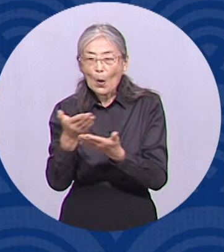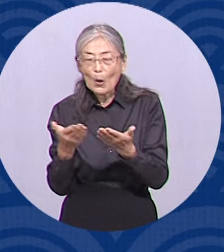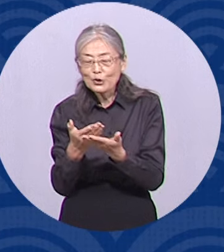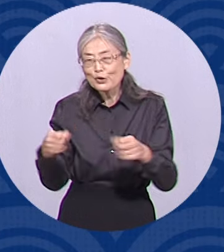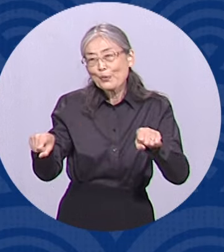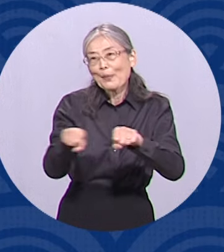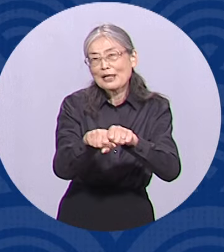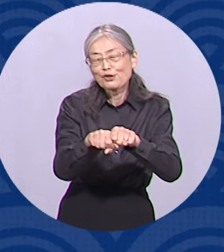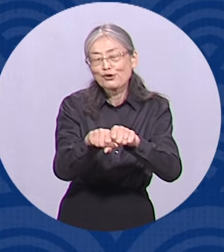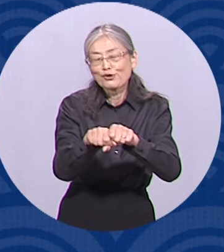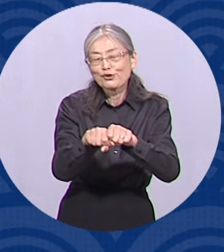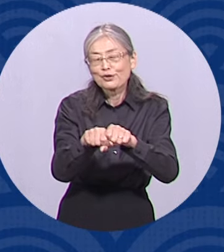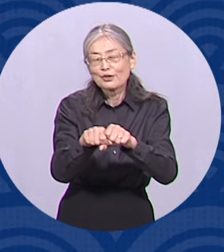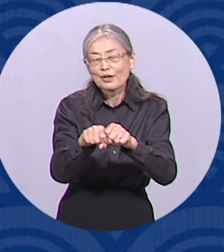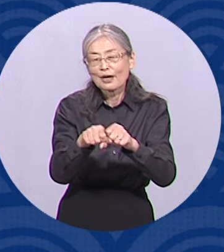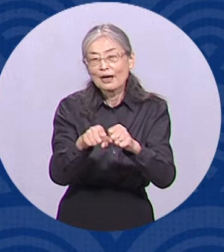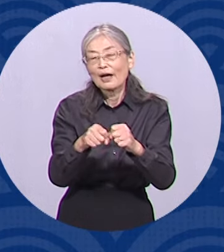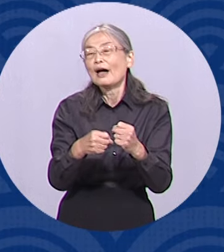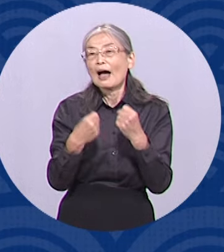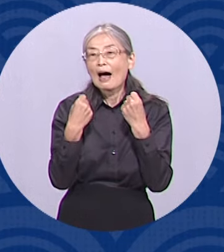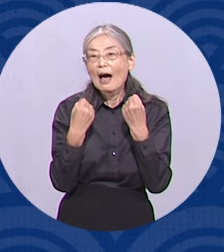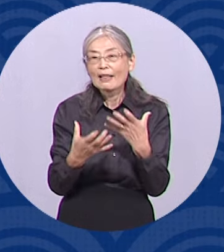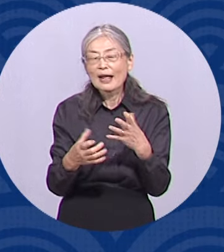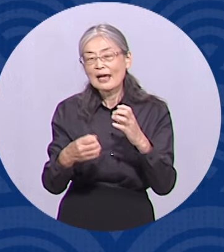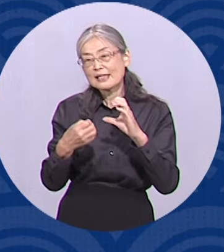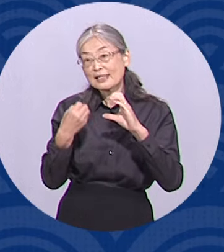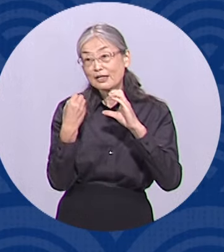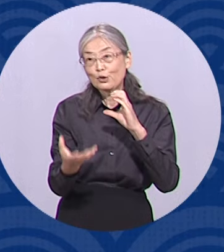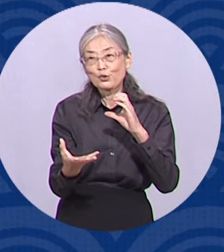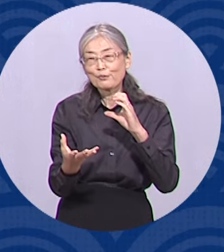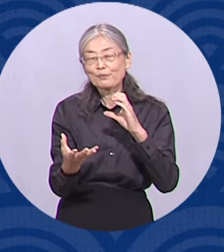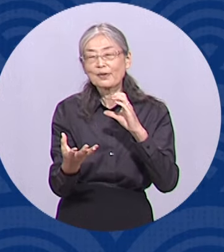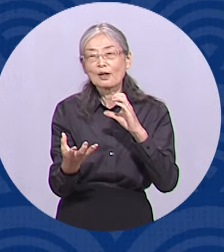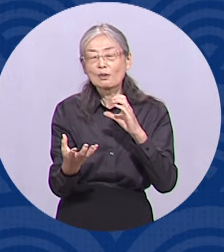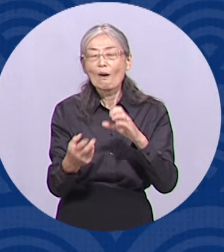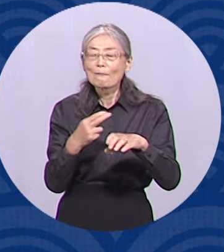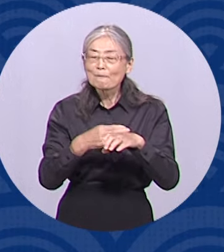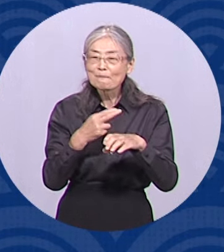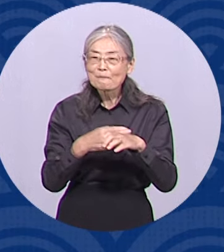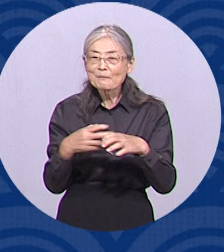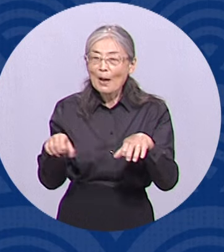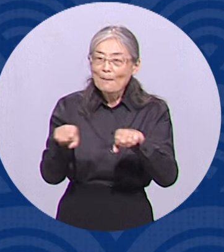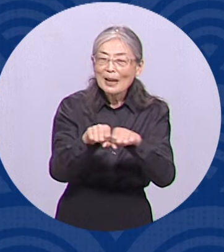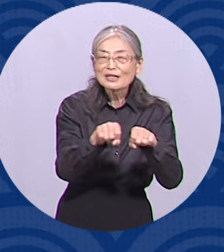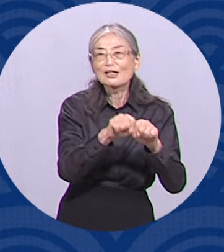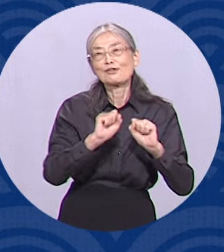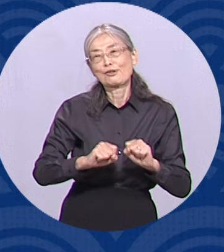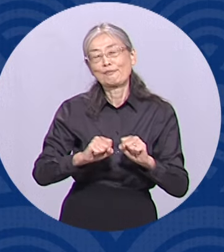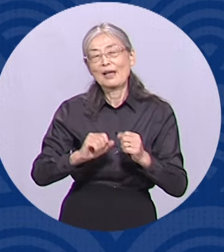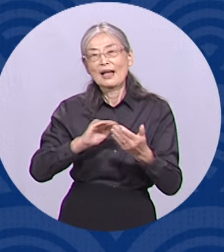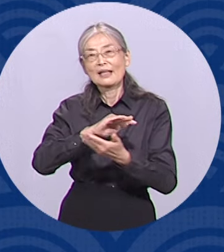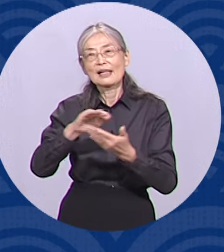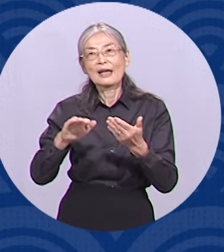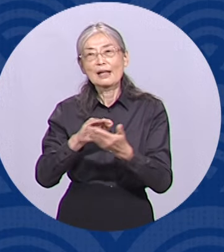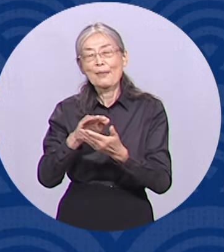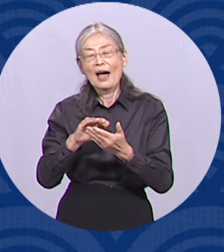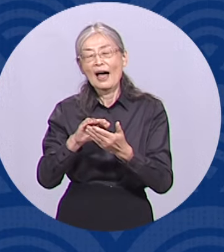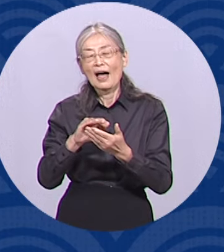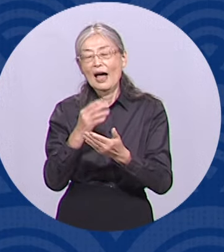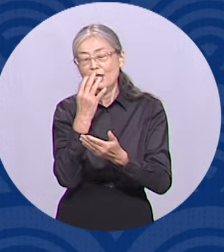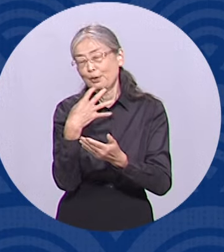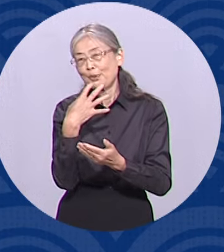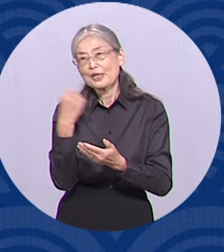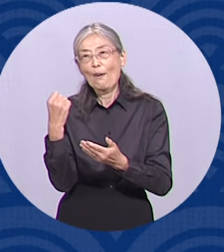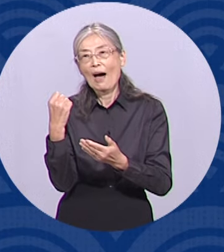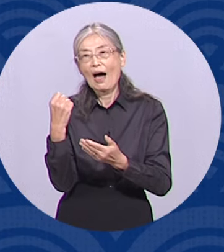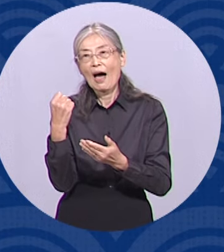交流を図っていきます。全国の企業を募集して、埼玉県渋沢栄一スピリッツ企業として